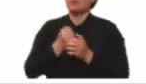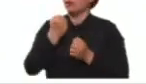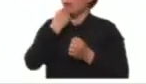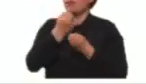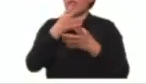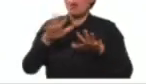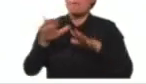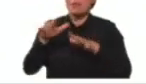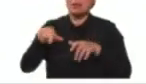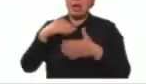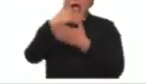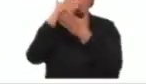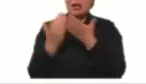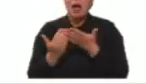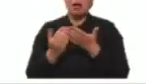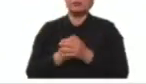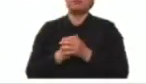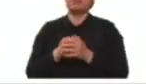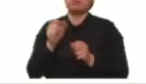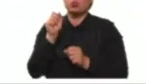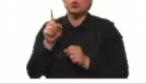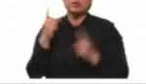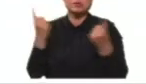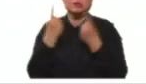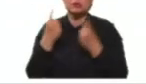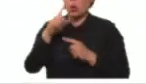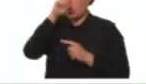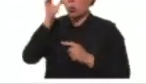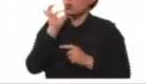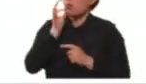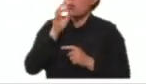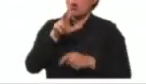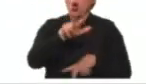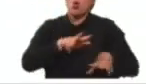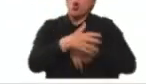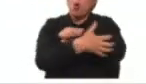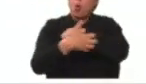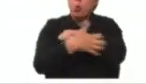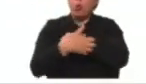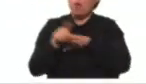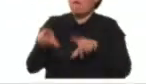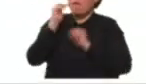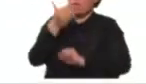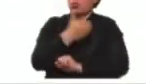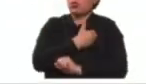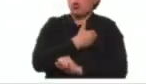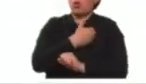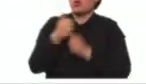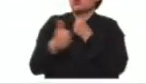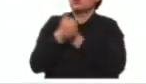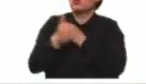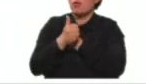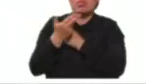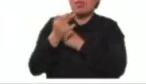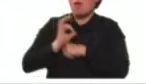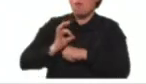wielu miejscach kraju zdarza się tak, że młodzież z rodzin uboższych wybiera szkoły właśnie ze względu